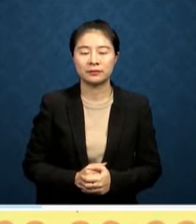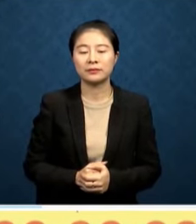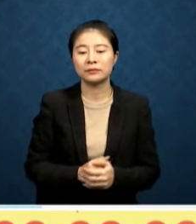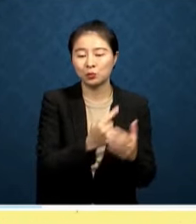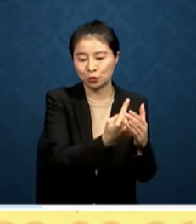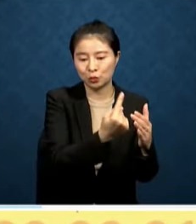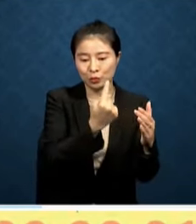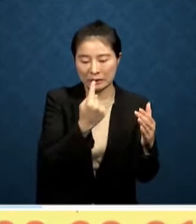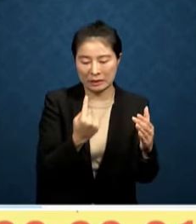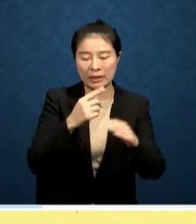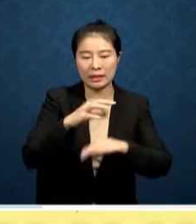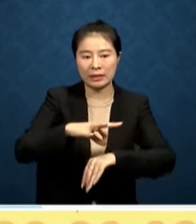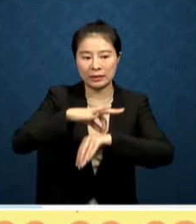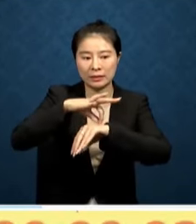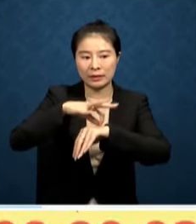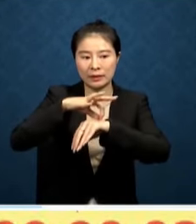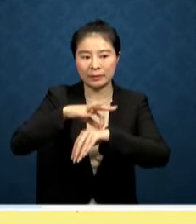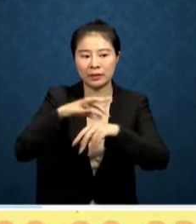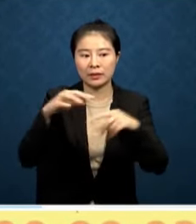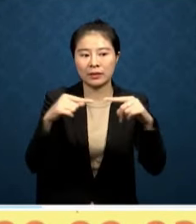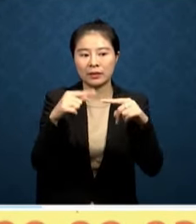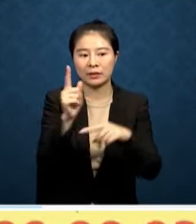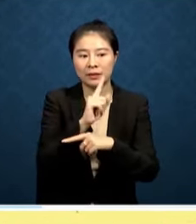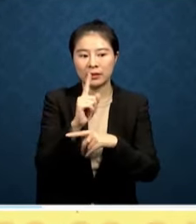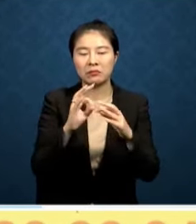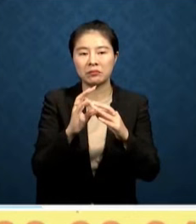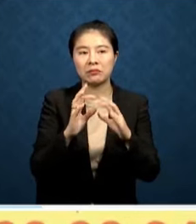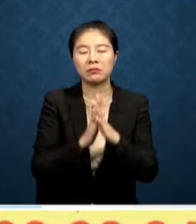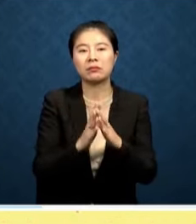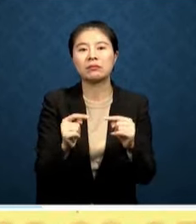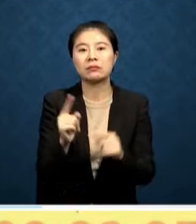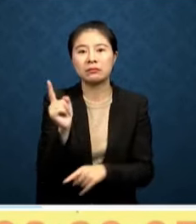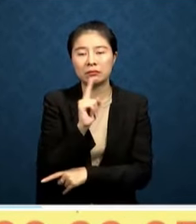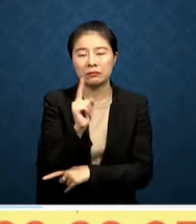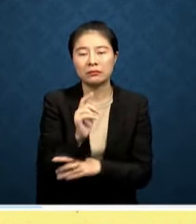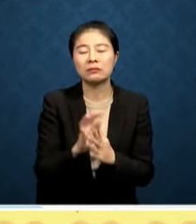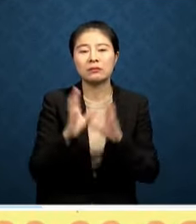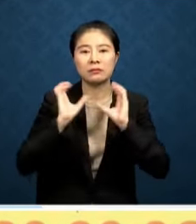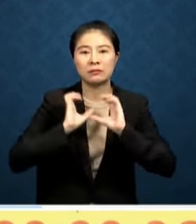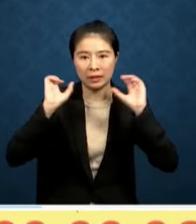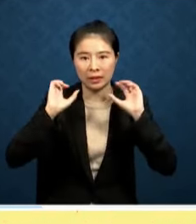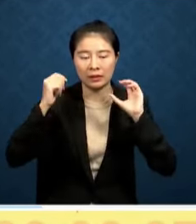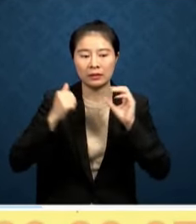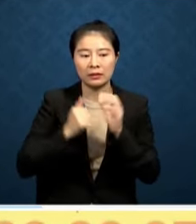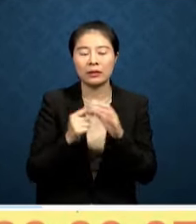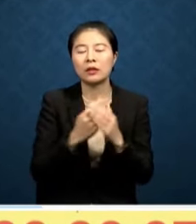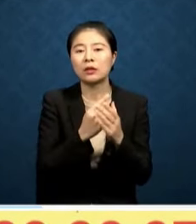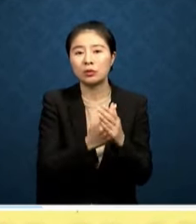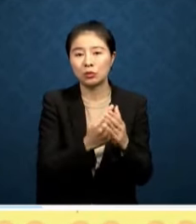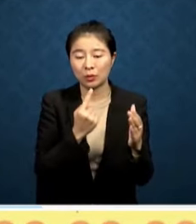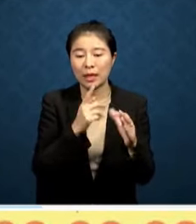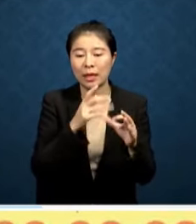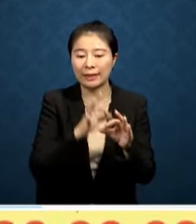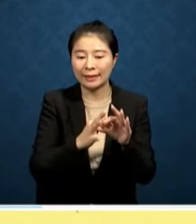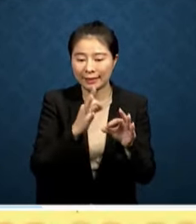ทนว่าเป็นสัดส่วนของภาครัฐเป็นตัวแทนของธนาคาร